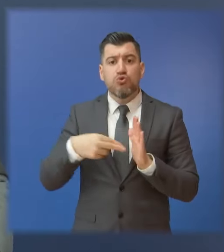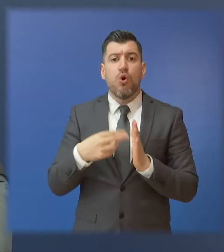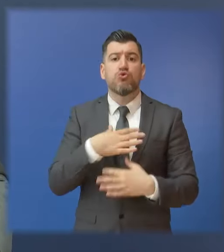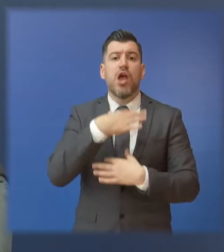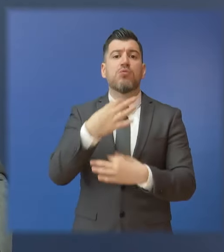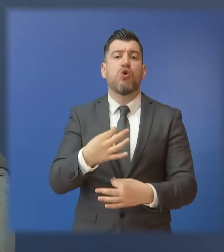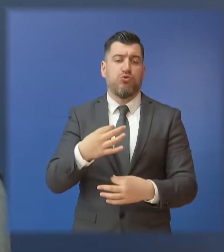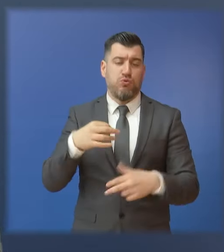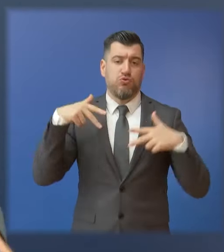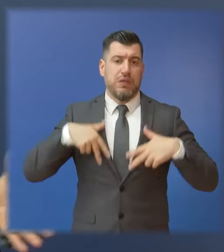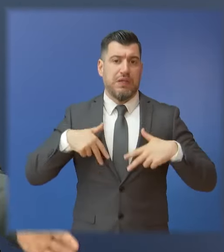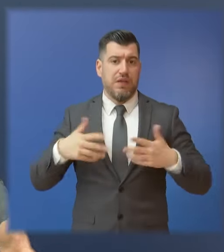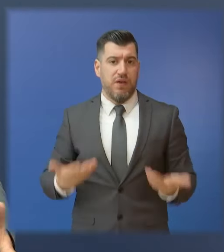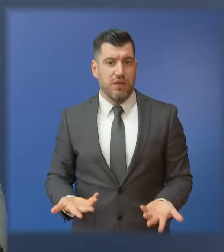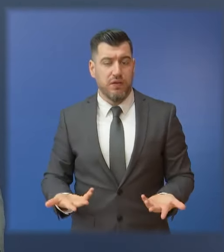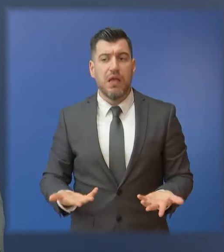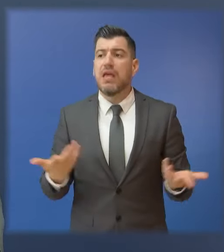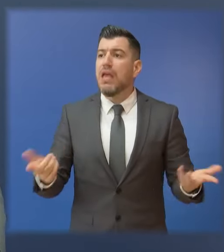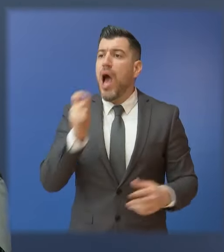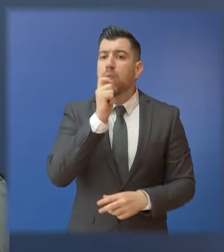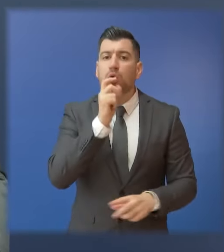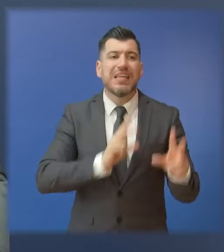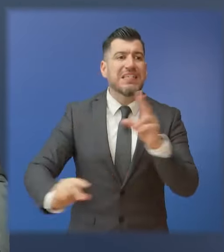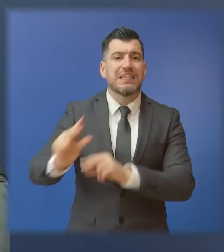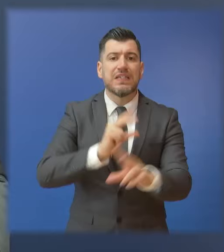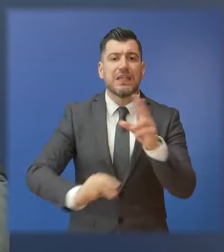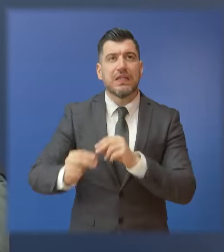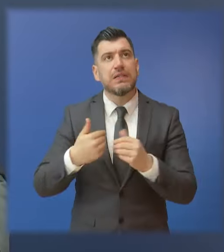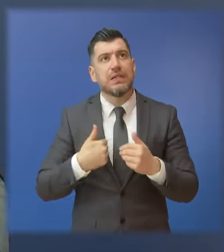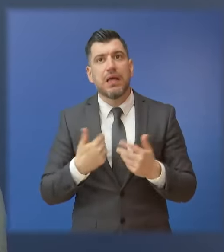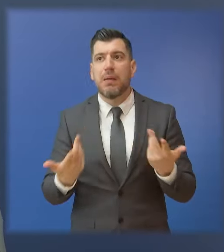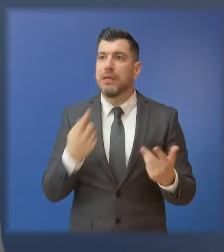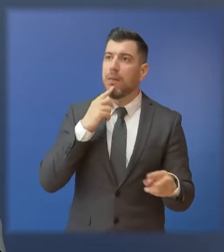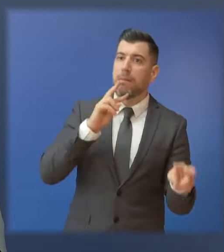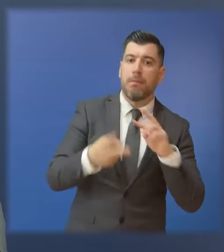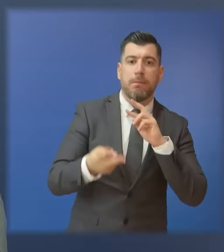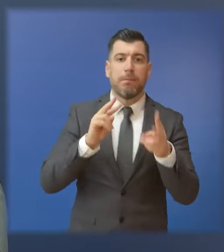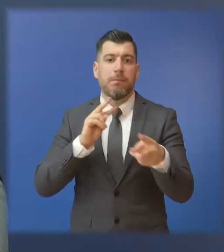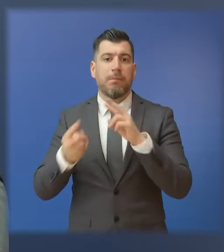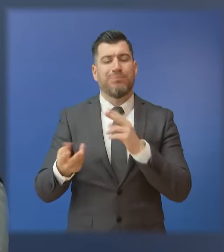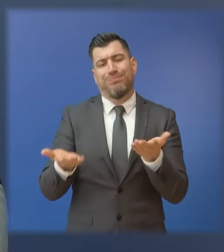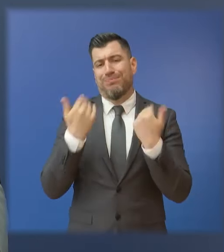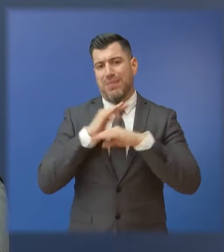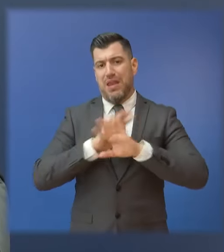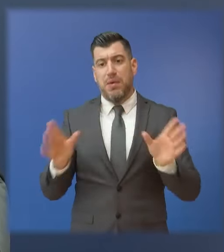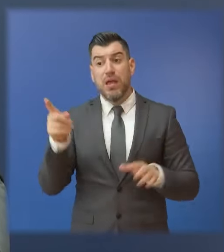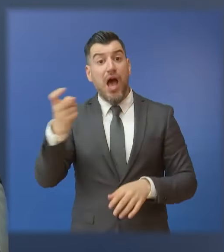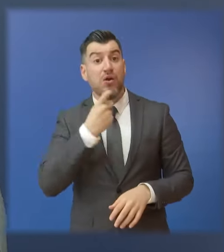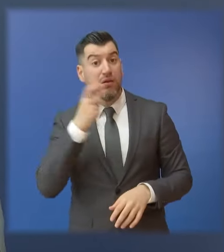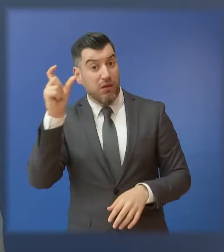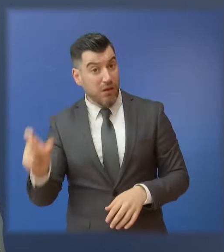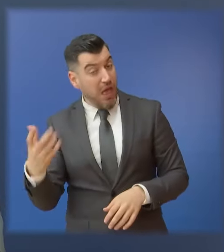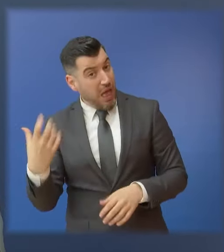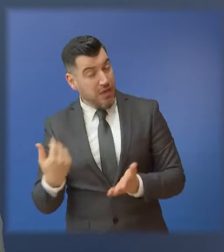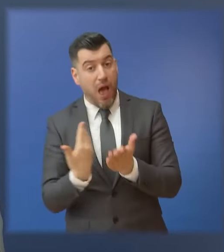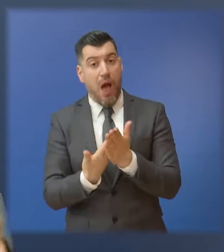να να βρίσκομαι εγώ είτε μέσα από μια πολιτική συζήτηση να μπούμε σε μια τέτοια διαδικασία αν ο κύριος κασελάκης έχει κάτι περισσότερο που προφανώς όλα αυτά